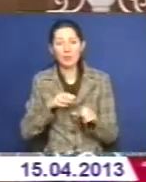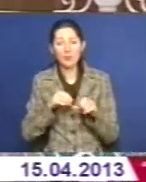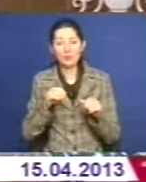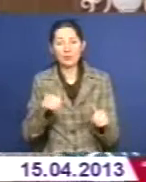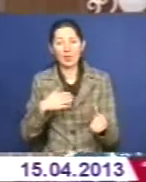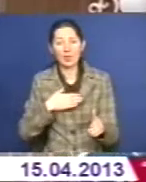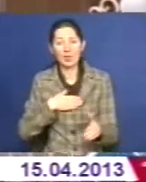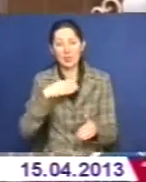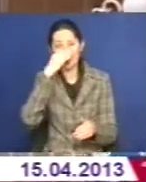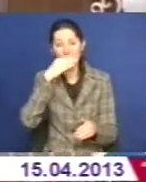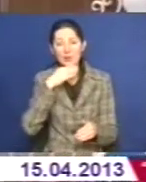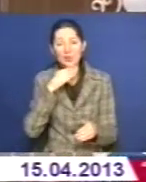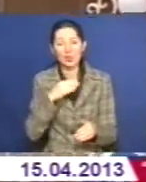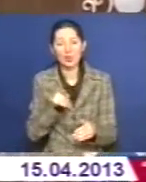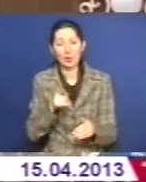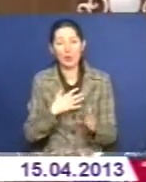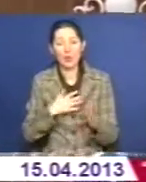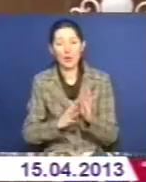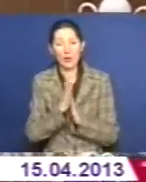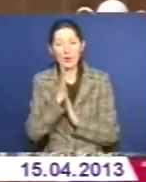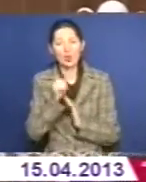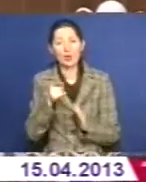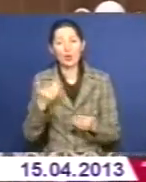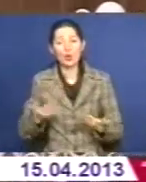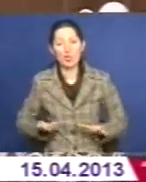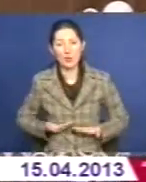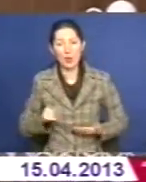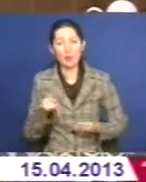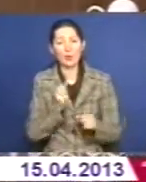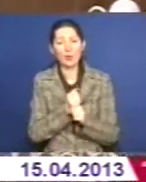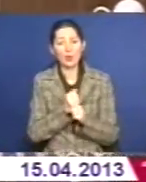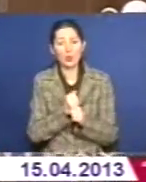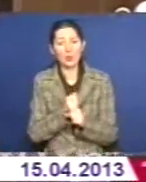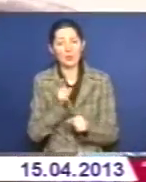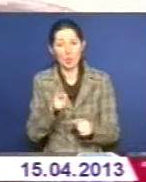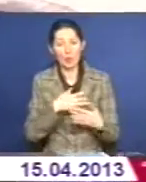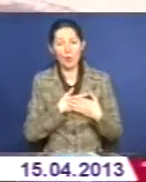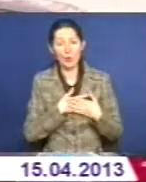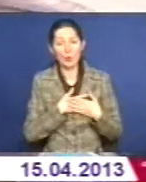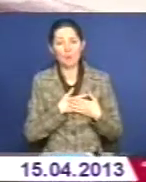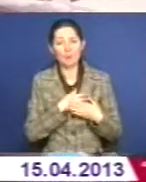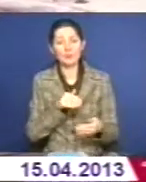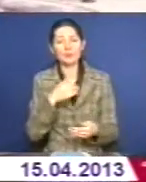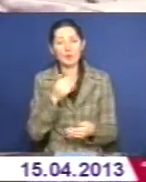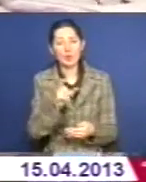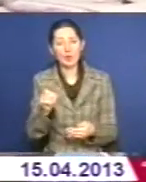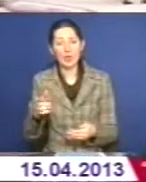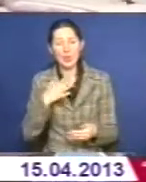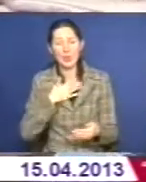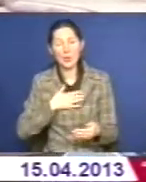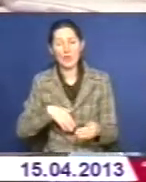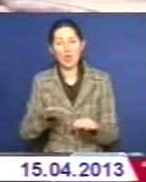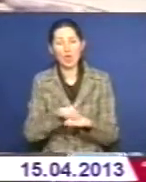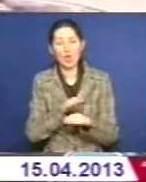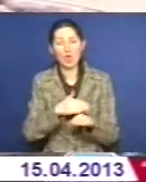наша вітчизна, тут ми виросли, тут живемо, тут працюємо, ти за то і любимо. За його людей, привітних,